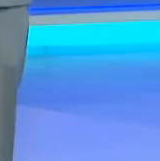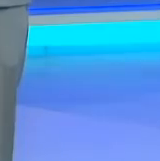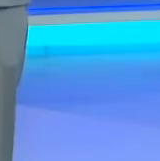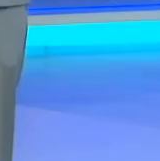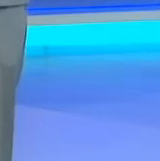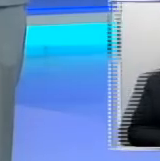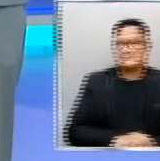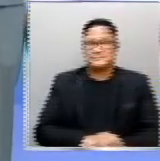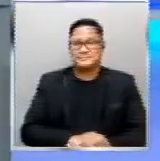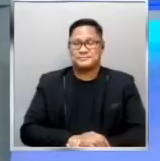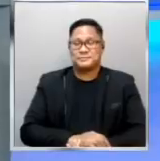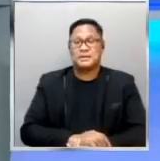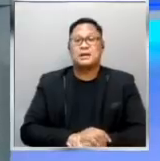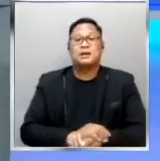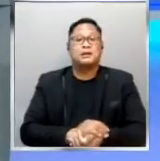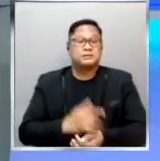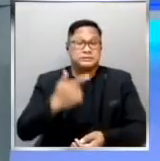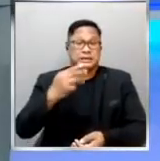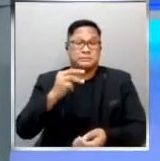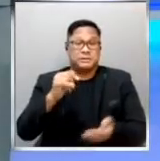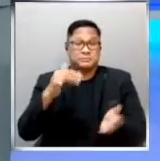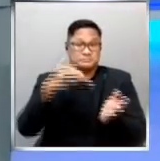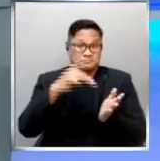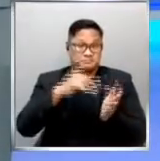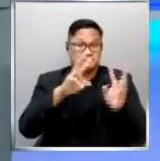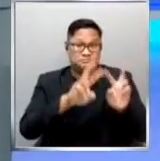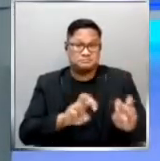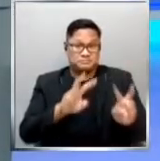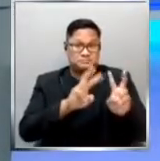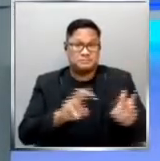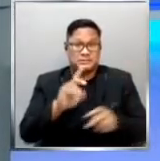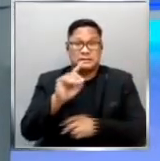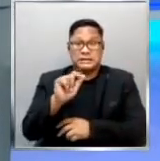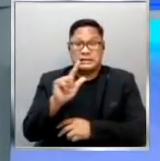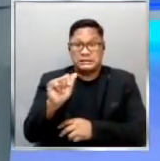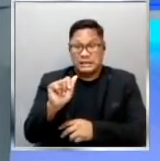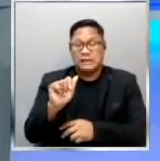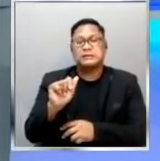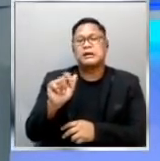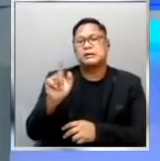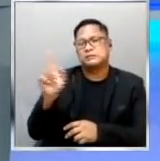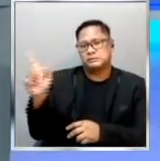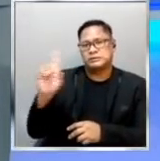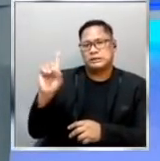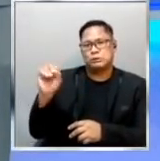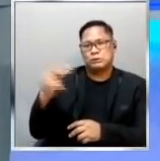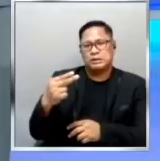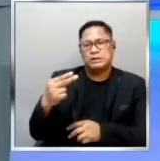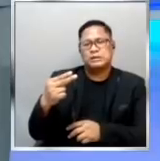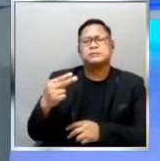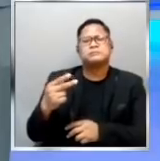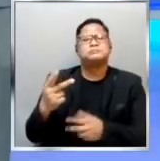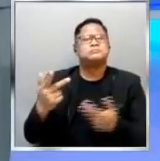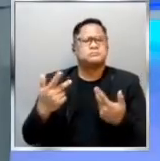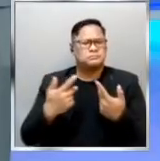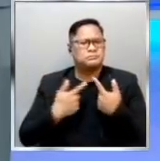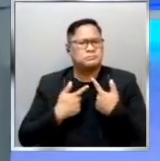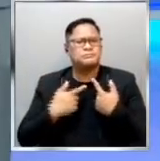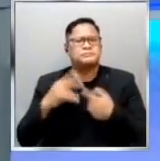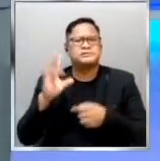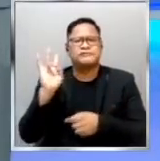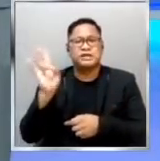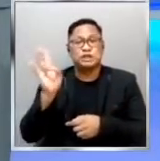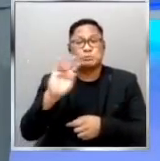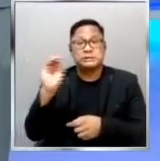Sa pag-aaral ng GMA News Research sa mga datos ng Department of Health, lumalabas na mahigit 70% na